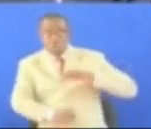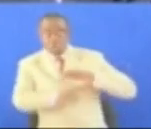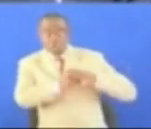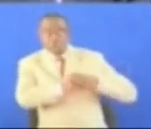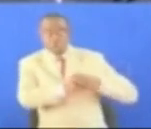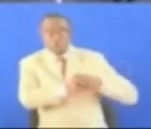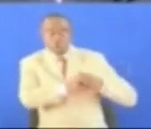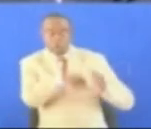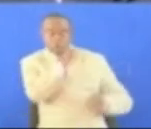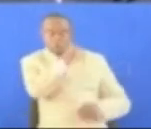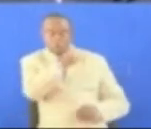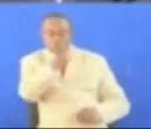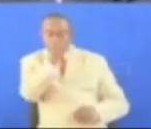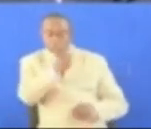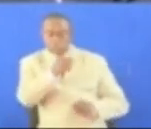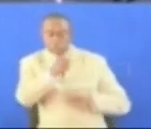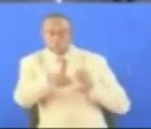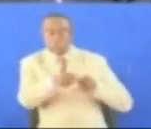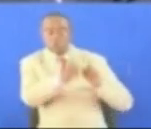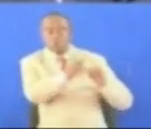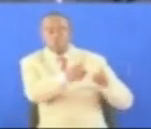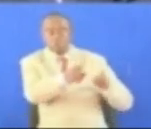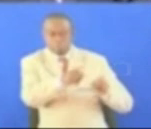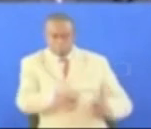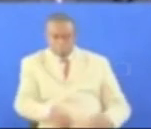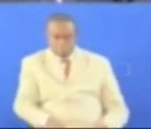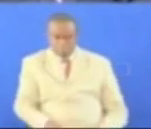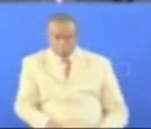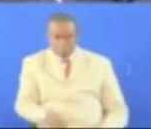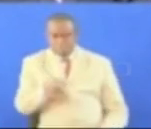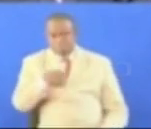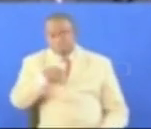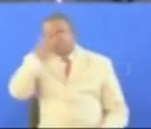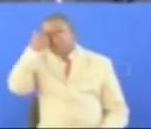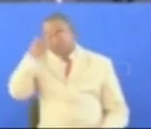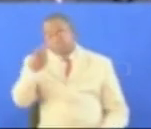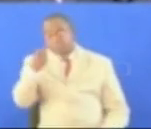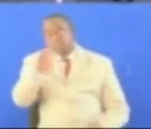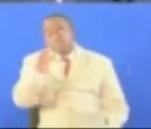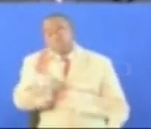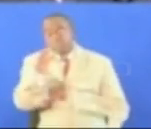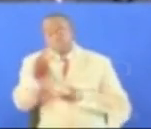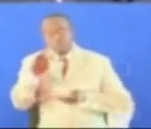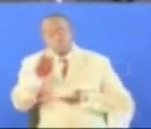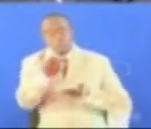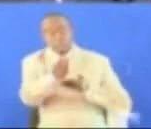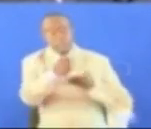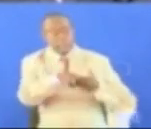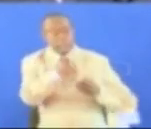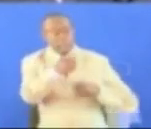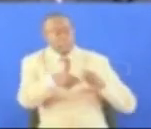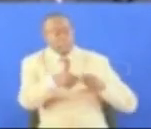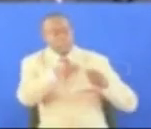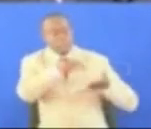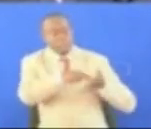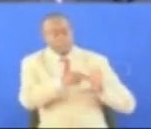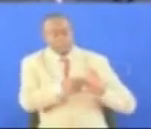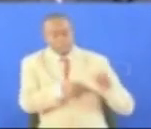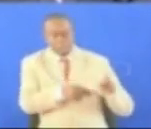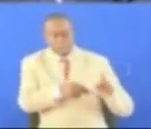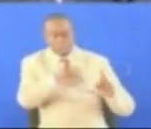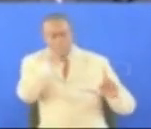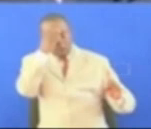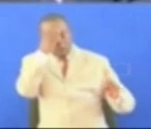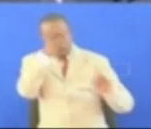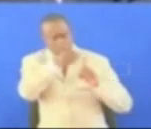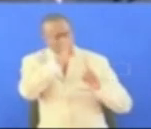kuwepo. Ninaamini kabisa fedha nyingi tunazowekeza kwenye miradi ya kimkakati, nia na madhumuni yake